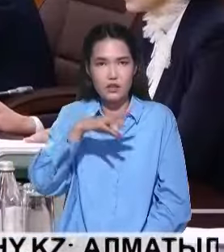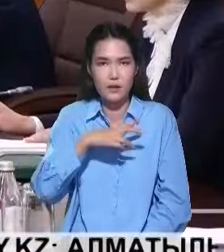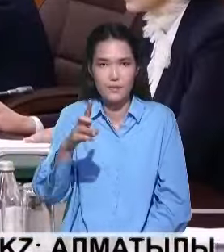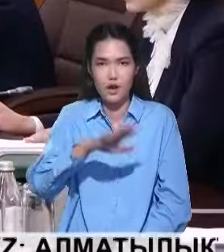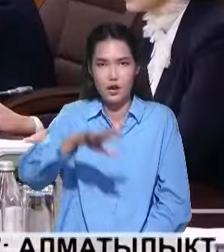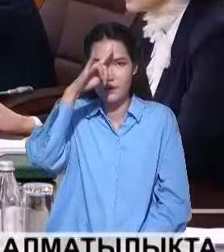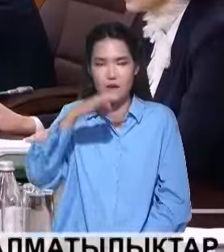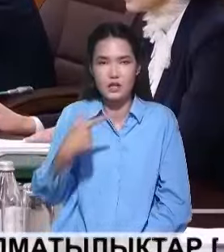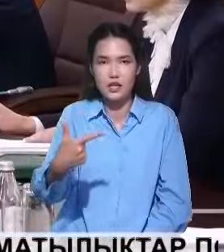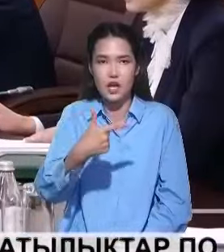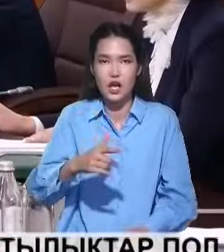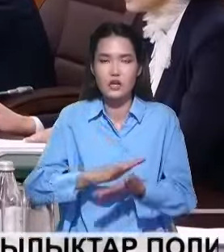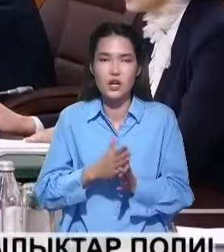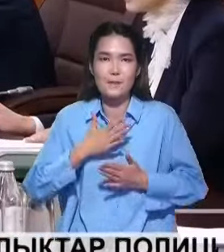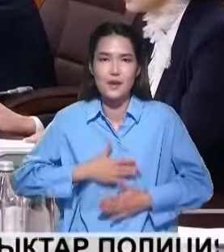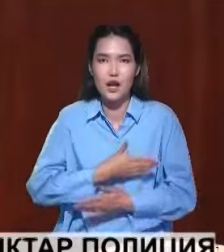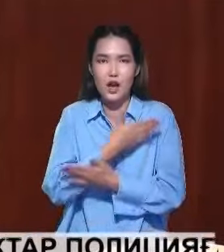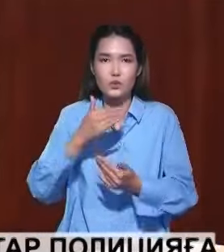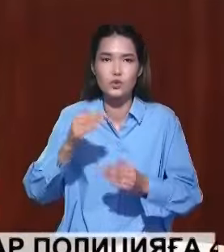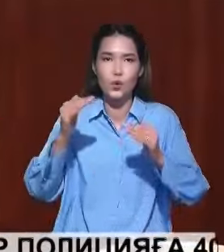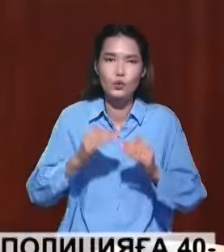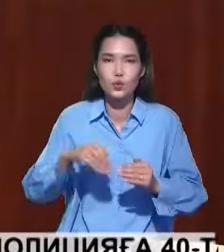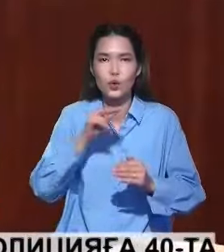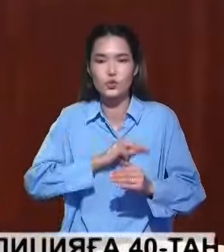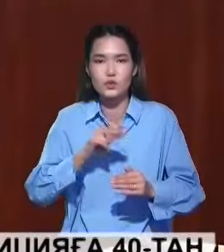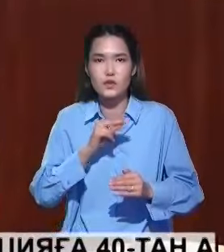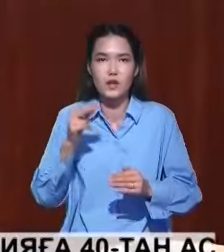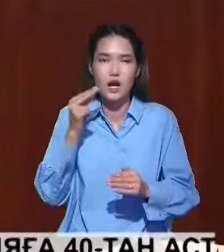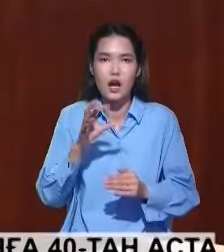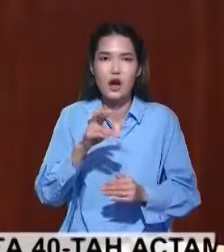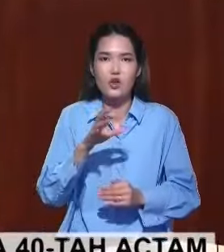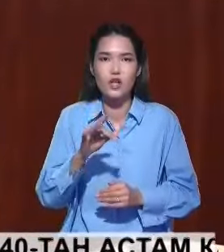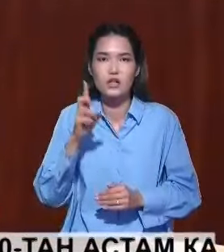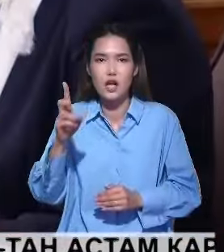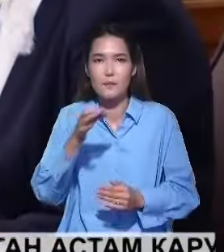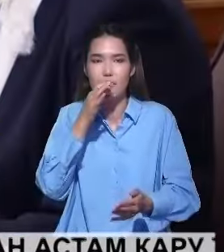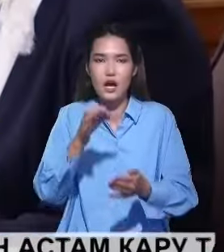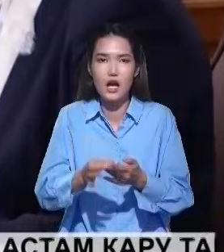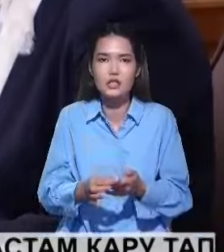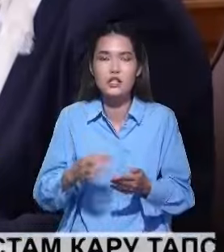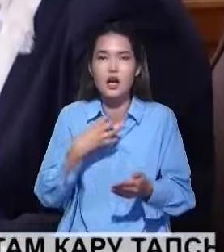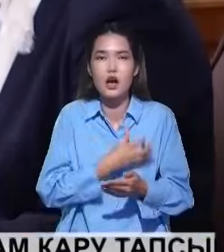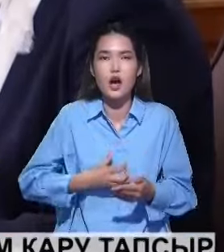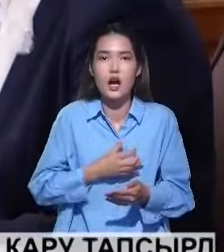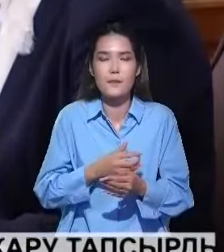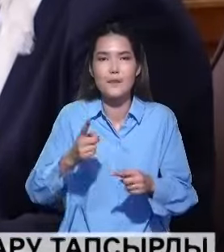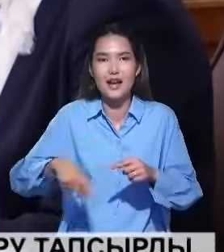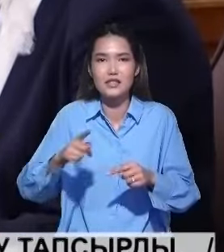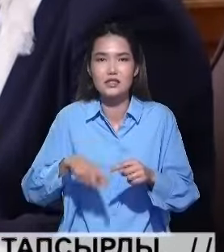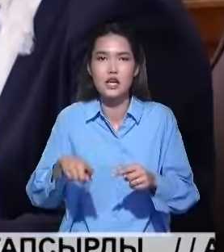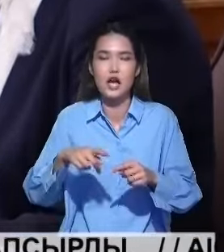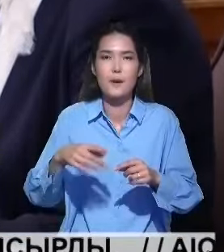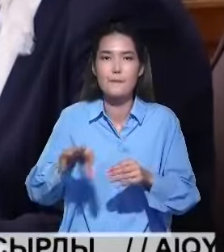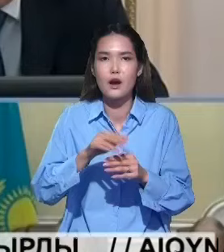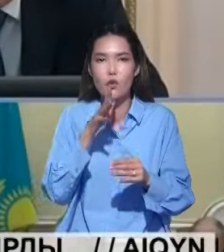Атырауда жағдай мәз емес, белсенділік төмен, жұмыс мардымсыз. Олжас Бектенов жауаптыларға тірліктің қарқынын жеделдетіп, барлық істі